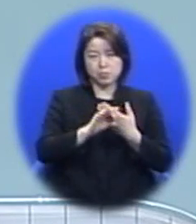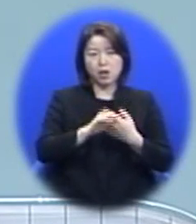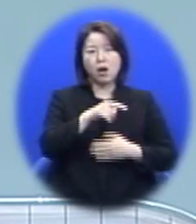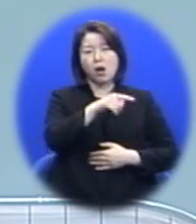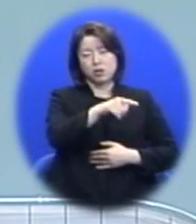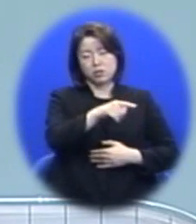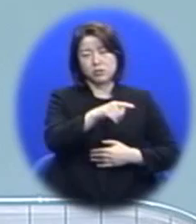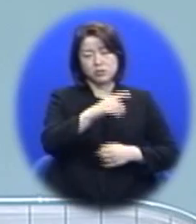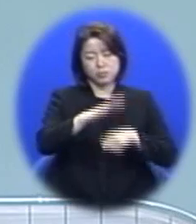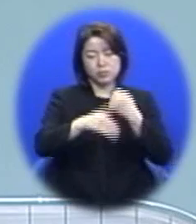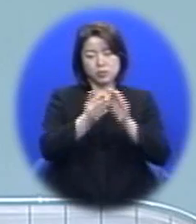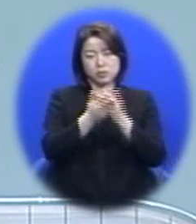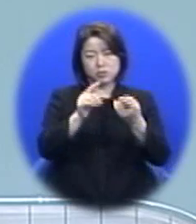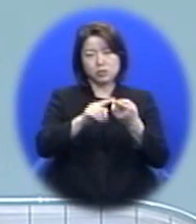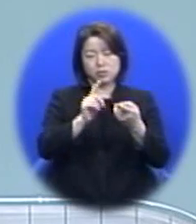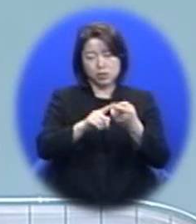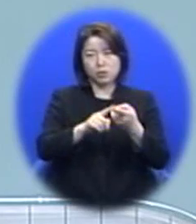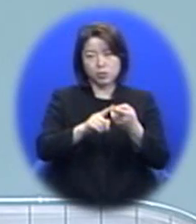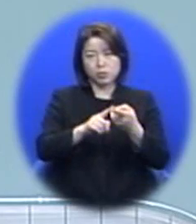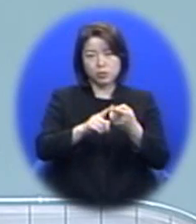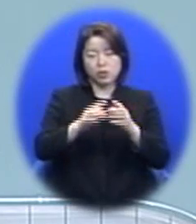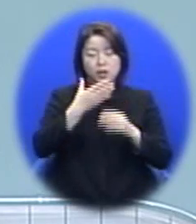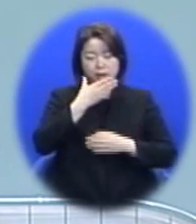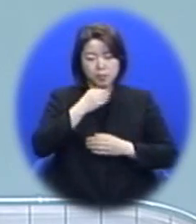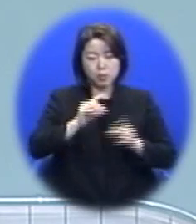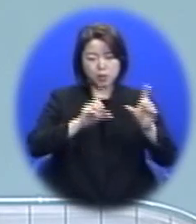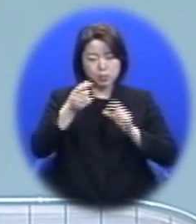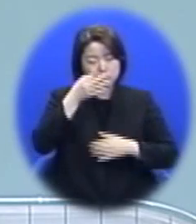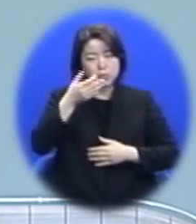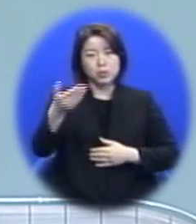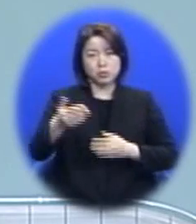됩니다. 부모님에게 효도하는 것도 마찬가지입니다.